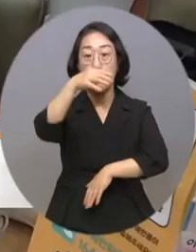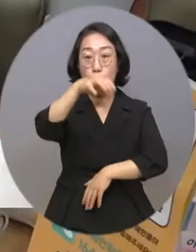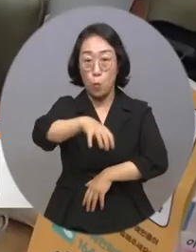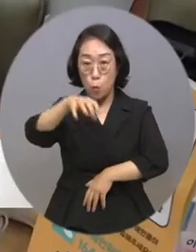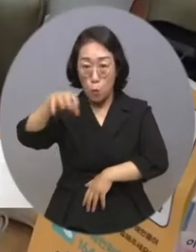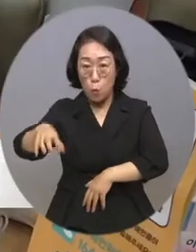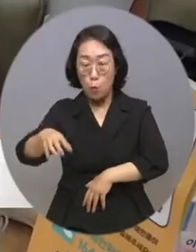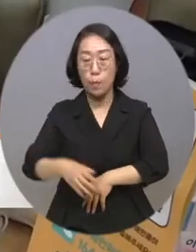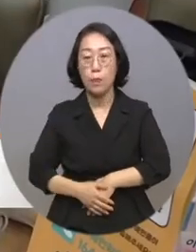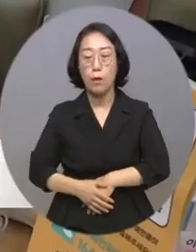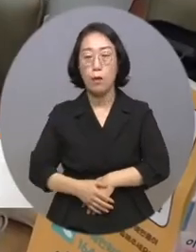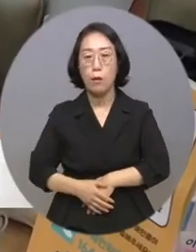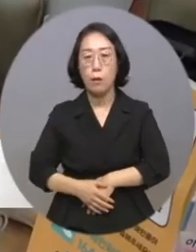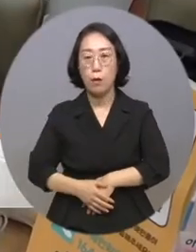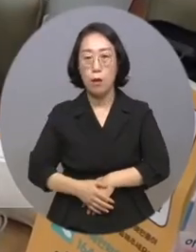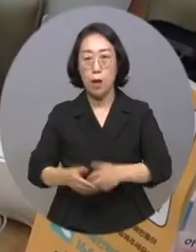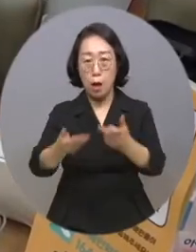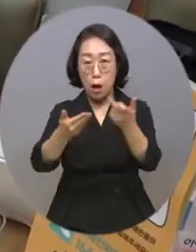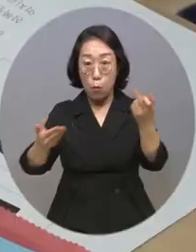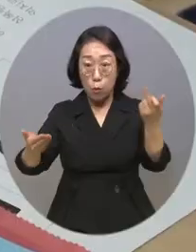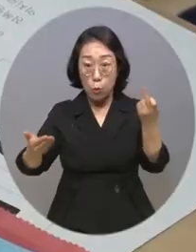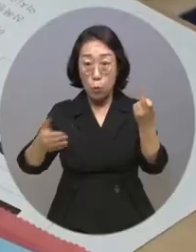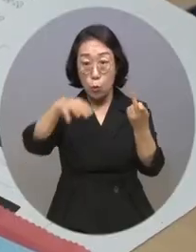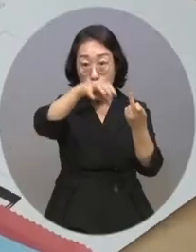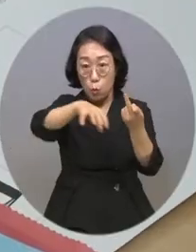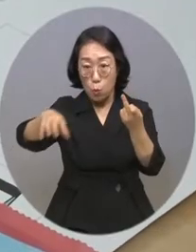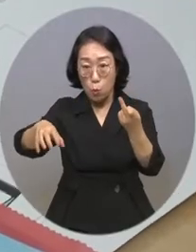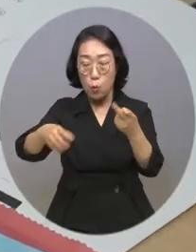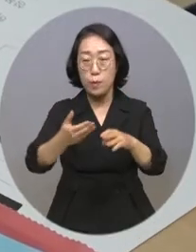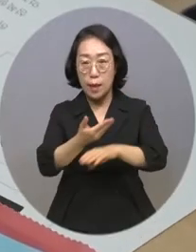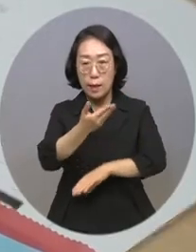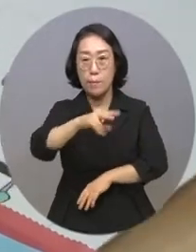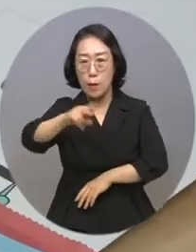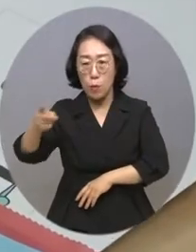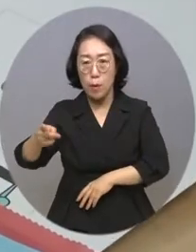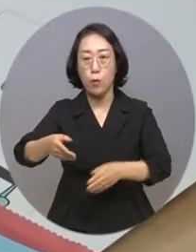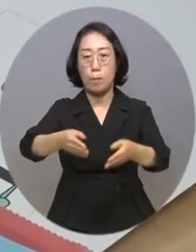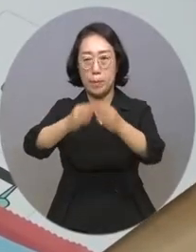이어 올해 태백시를 제외한 도내 나머지 지자체에서도 열릴 예정입니다.